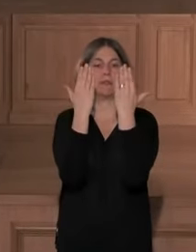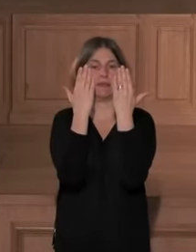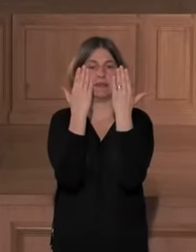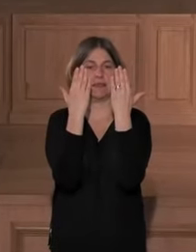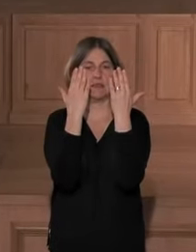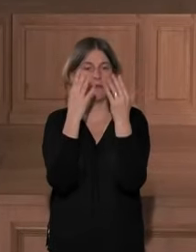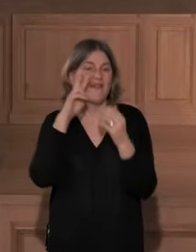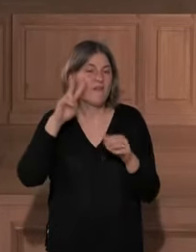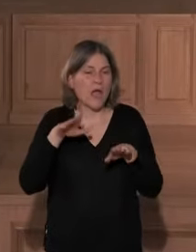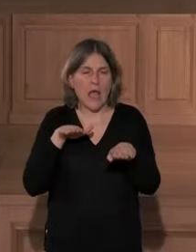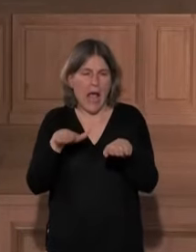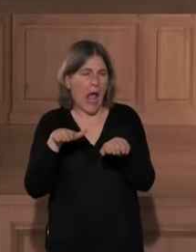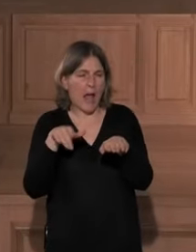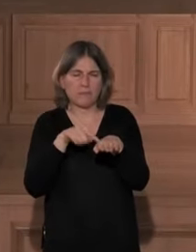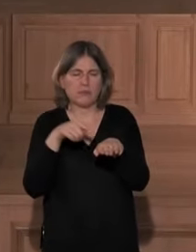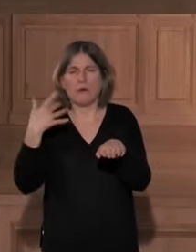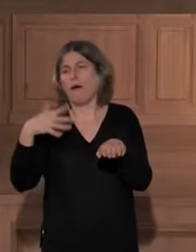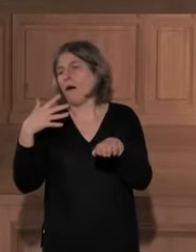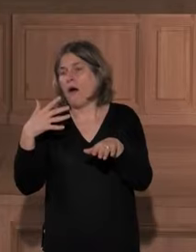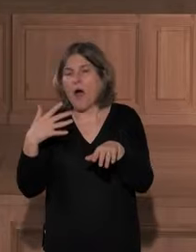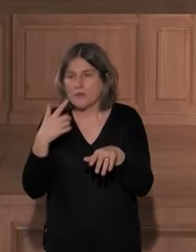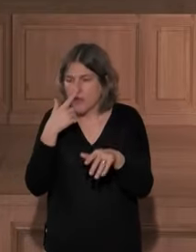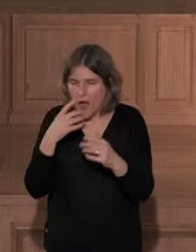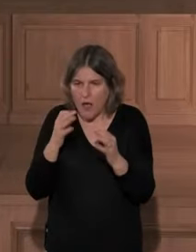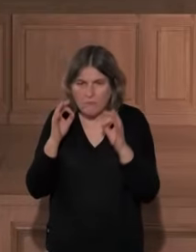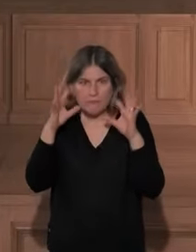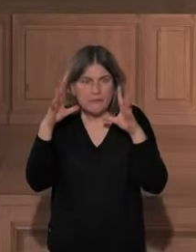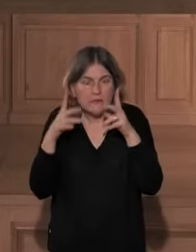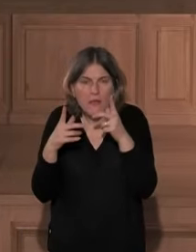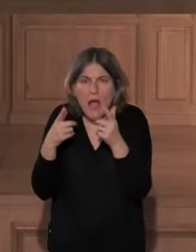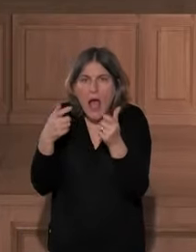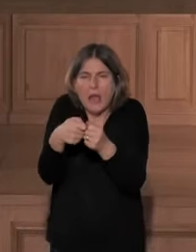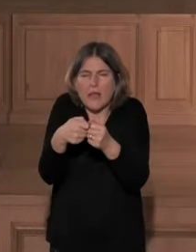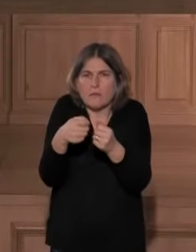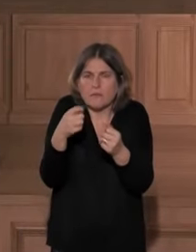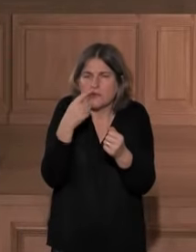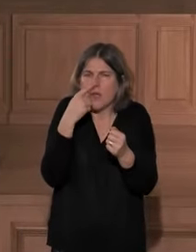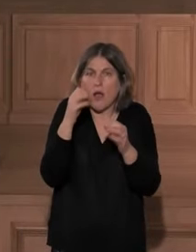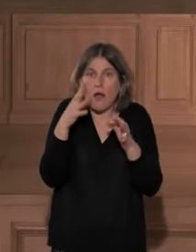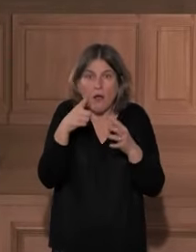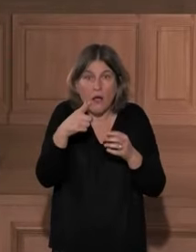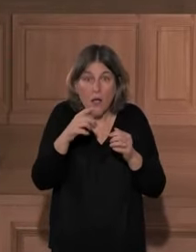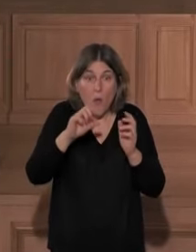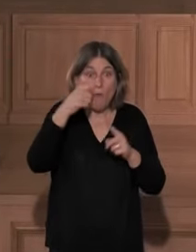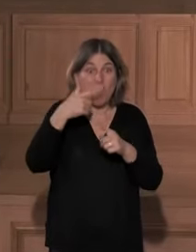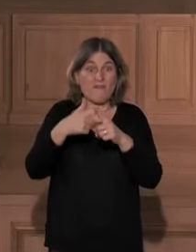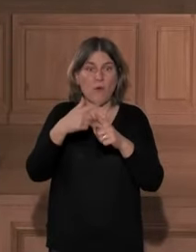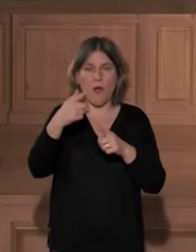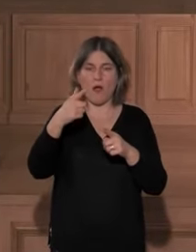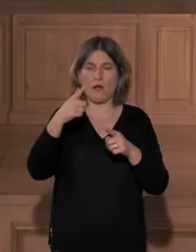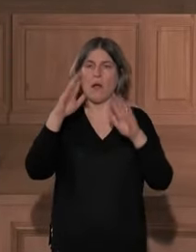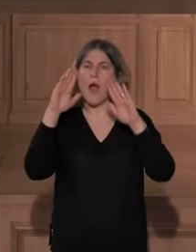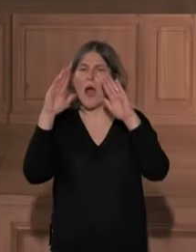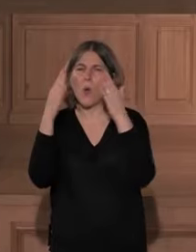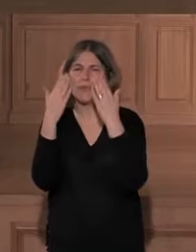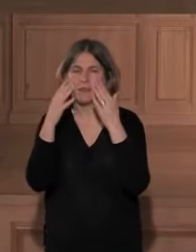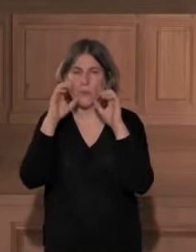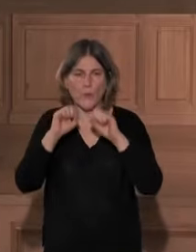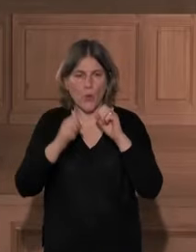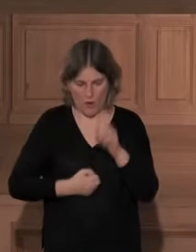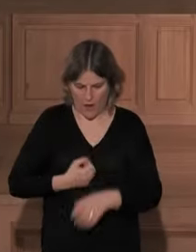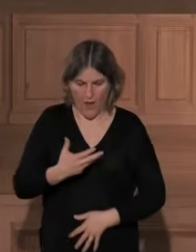vrai sens. C'était adapté. Et c'était la première fois que je voyais de l'artistique dans l'autisme. Alors, j'avais rencontré Johan avant, et